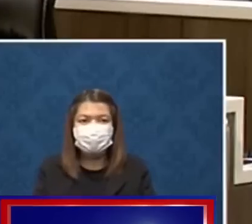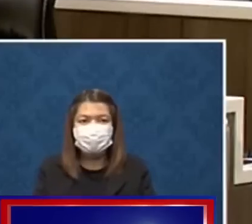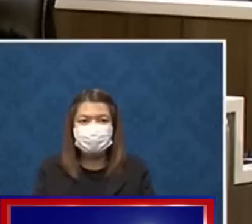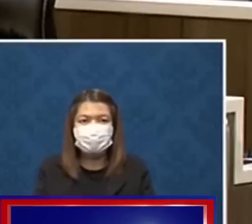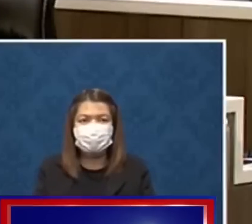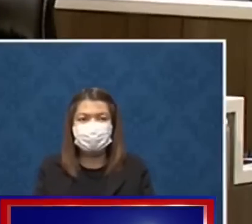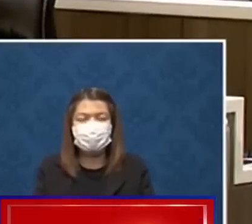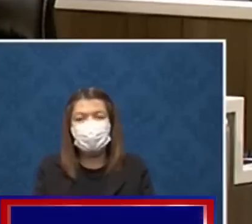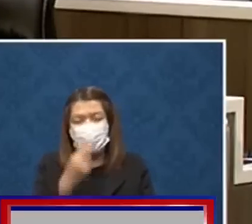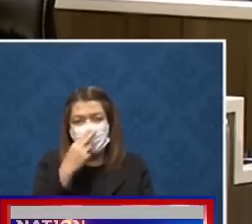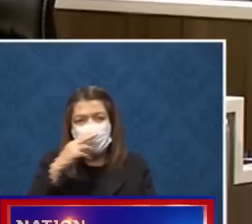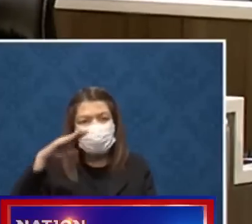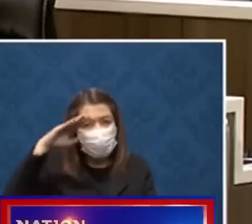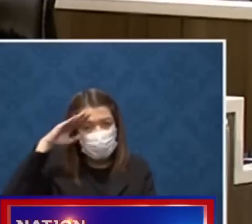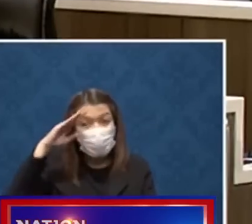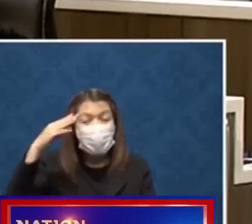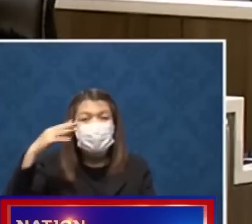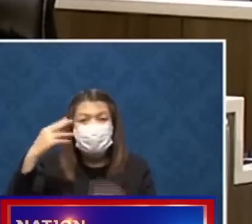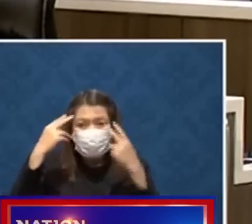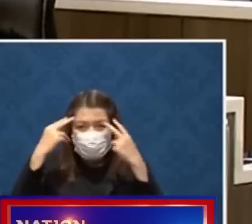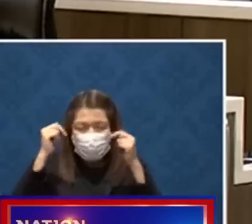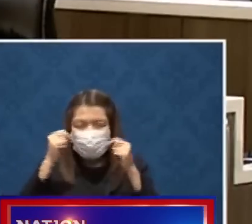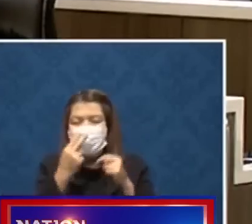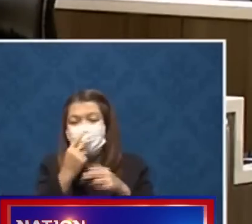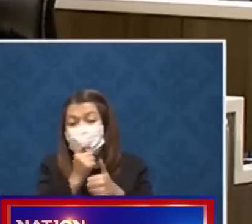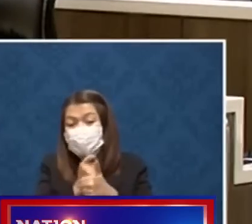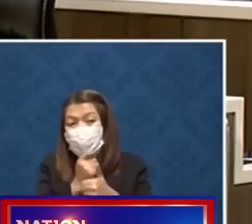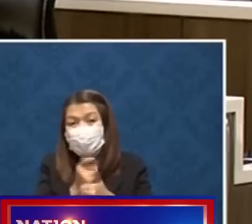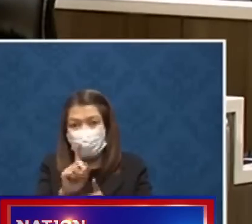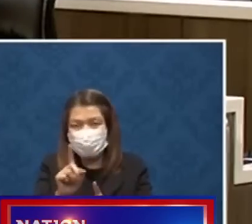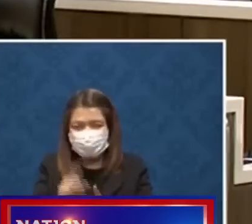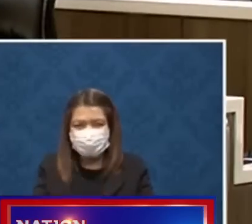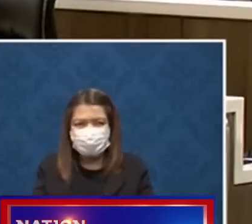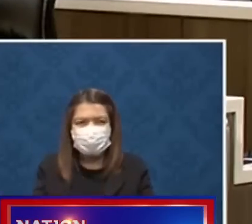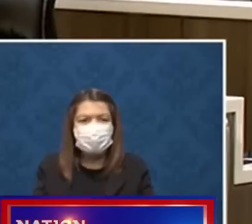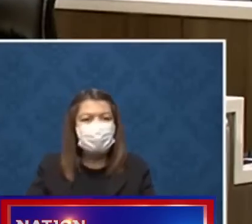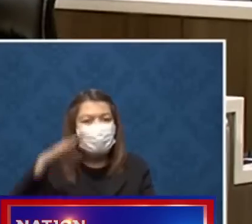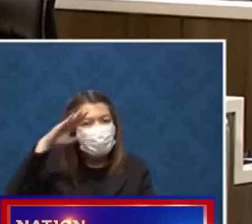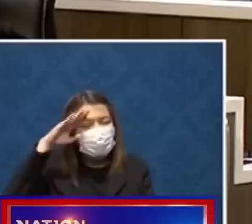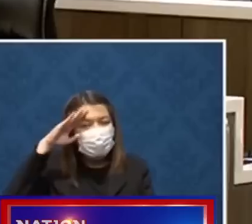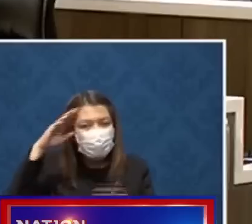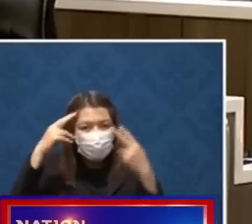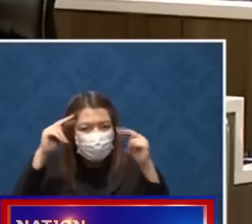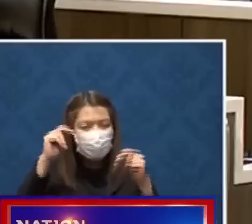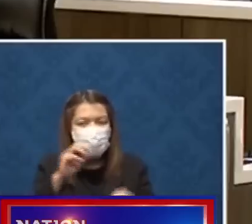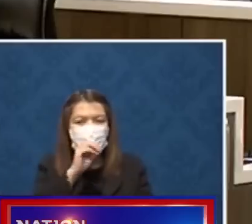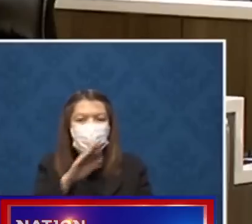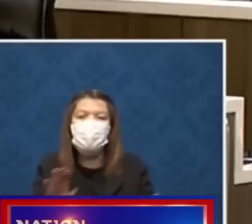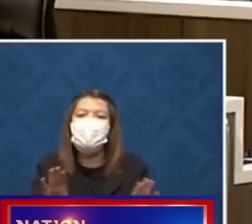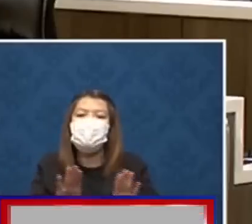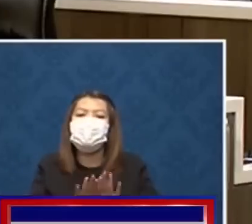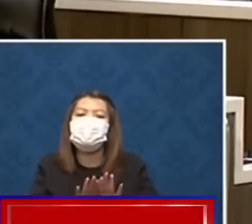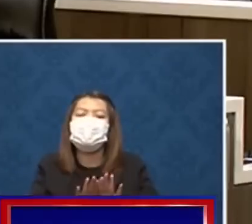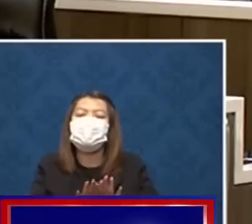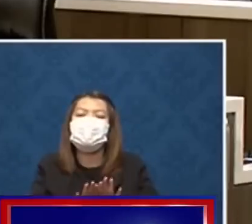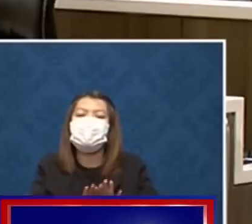นี้ดิฉันได้เห็นพลเอกประยุทธ์ให้สัมภาษณ์นะคะไม่กี่วันนี้ค่ะมีใจความว่าประยุทธ์ลั่นปิดประตูนิรโทษกรร